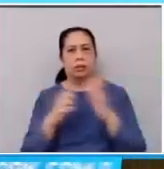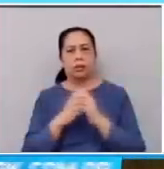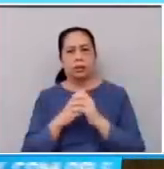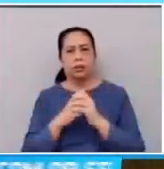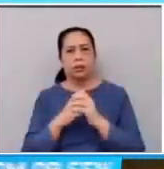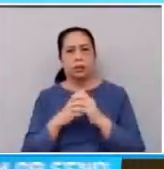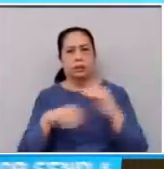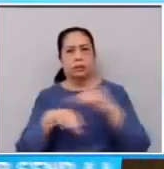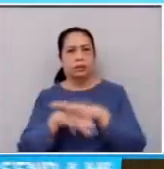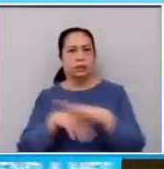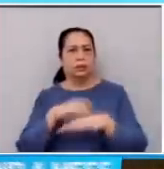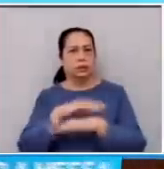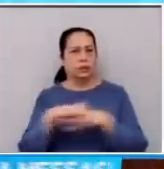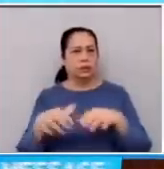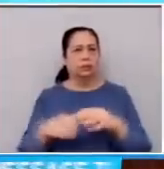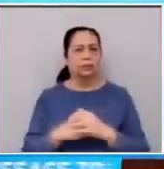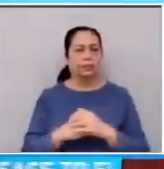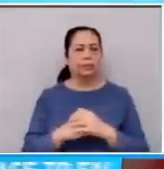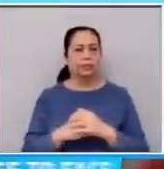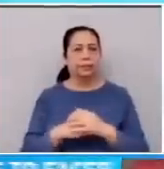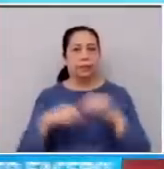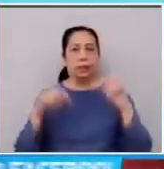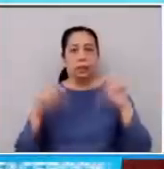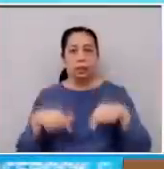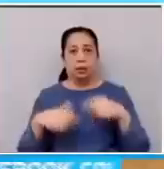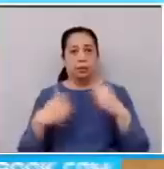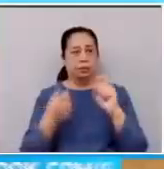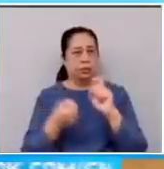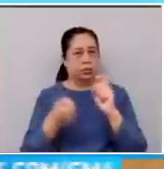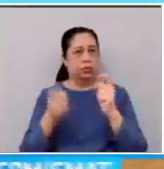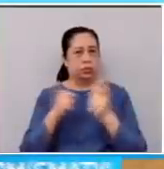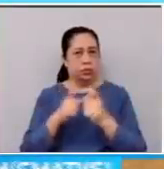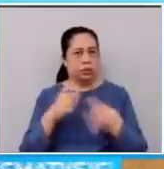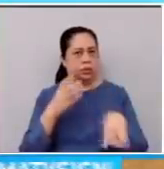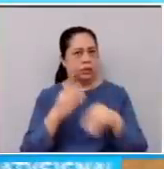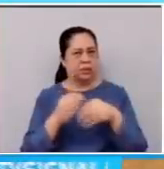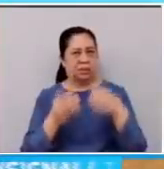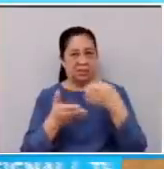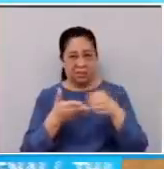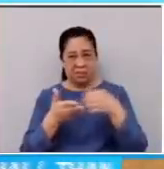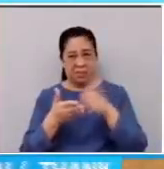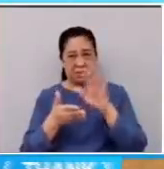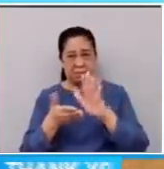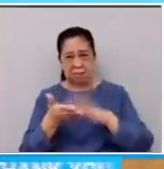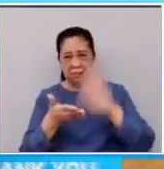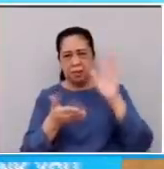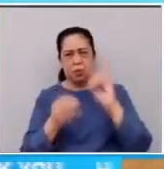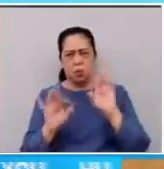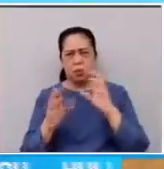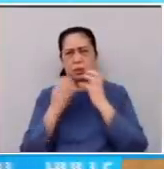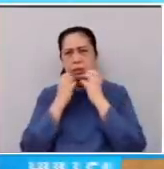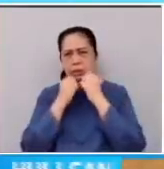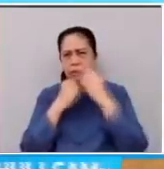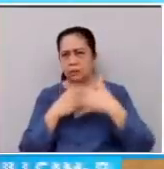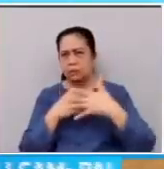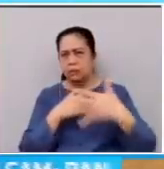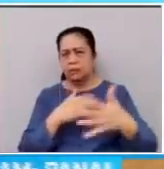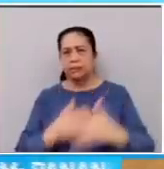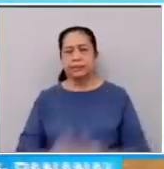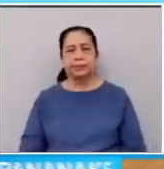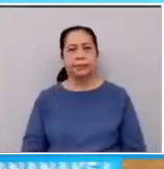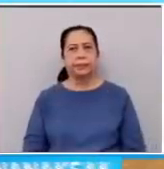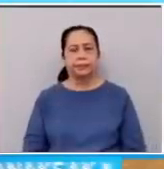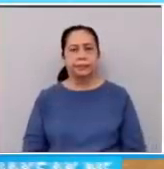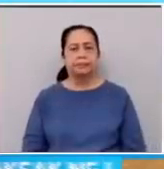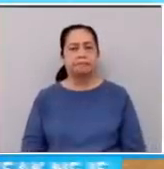kung sakali. Mm-hmm. Ito po bang mga pagbabagong ito, nakadagdag gastos po ba sa inyo or makakatipid kayo in the long run?